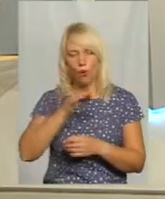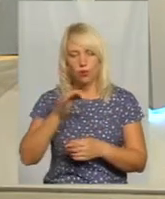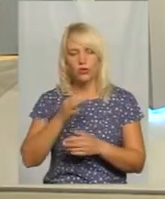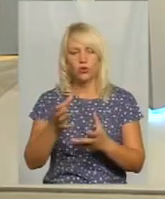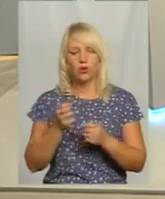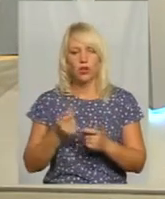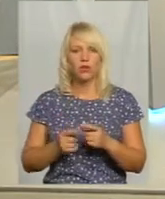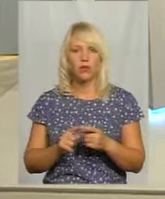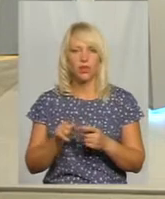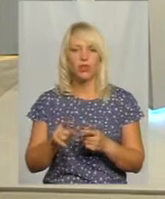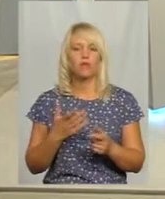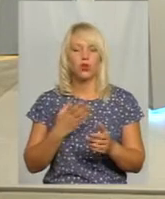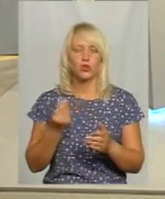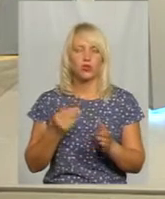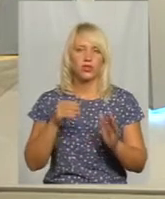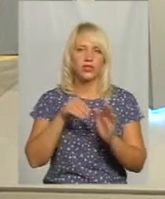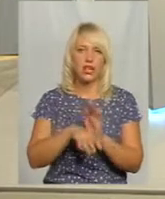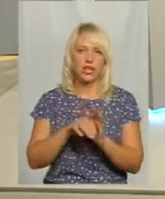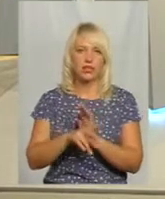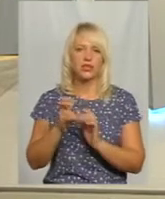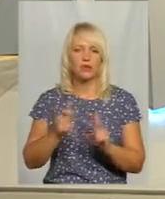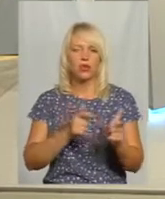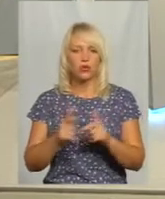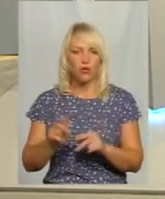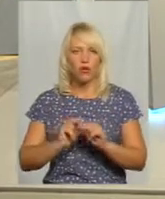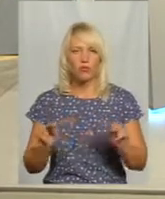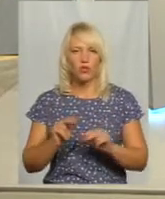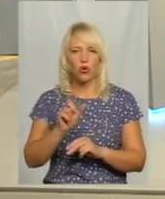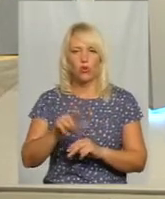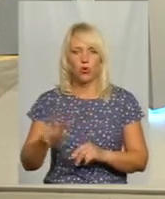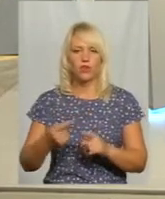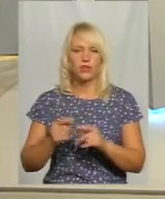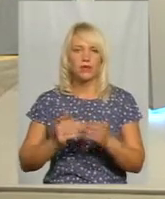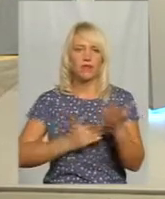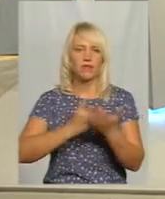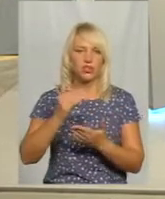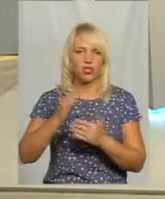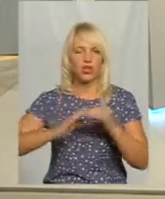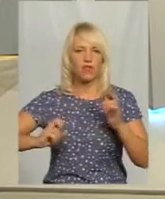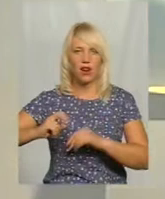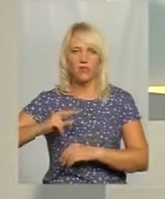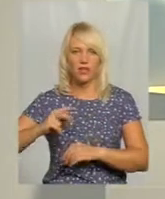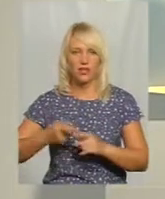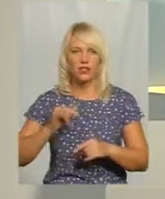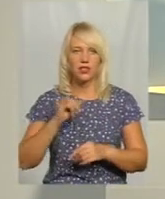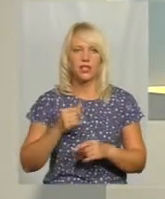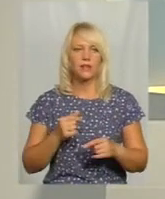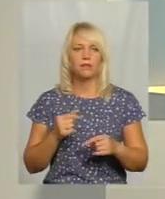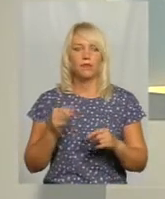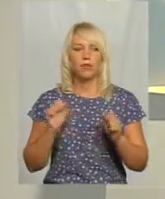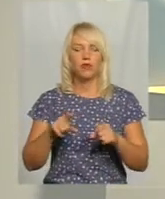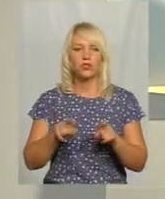закладені гроші і на підготовку педагогів. І цей процес підвищення кваліфікації і, можна так